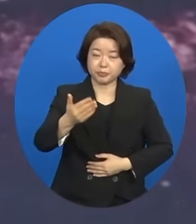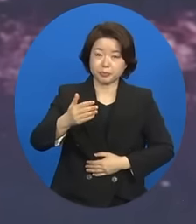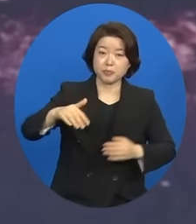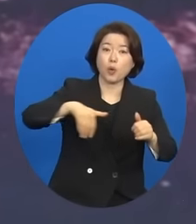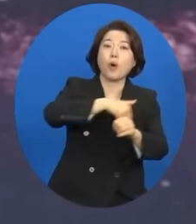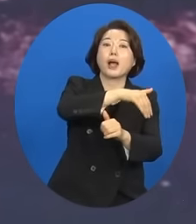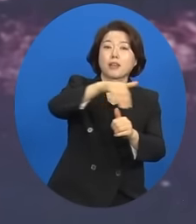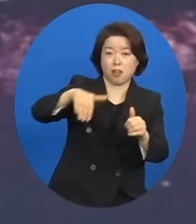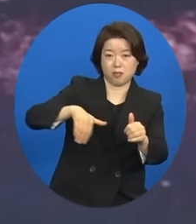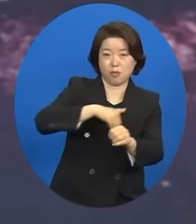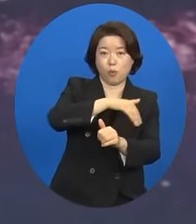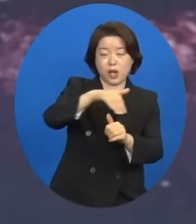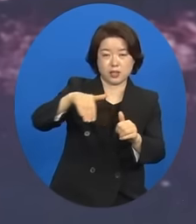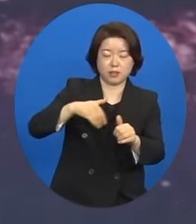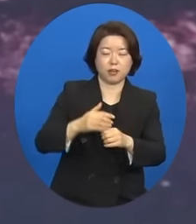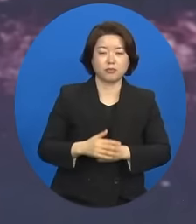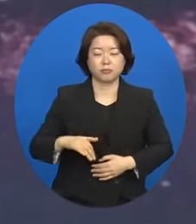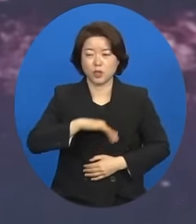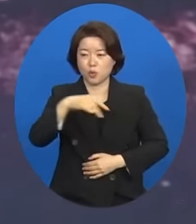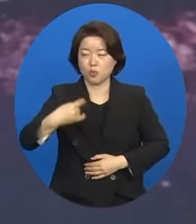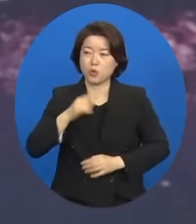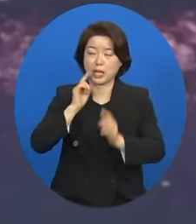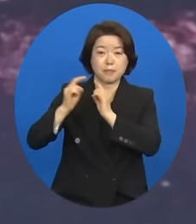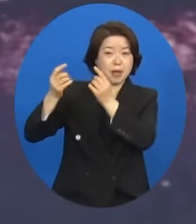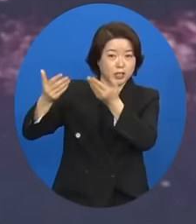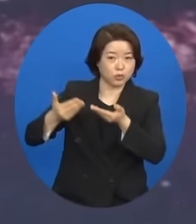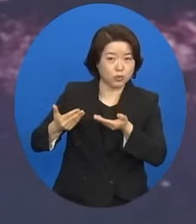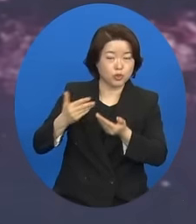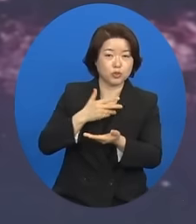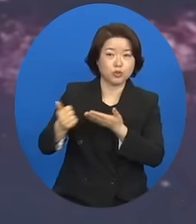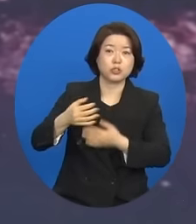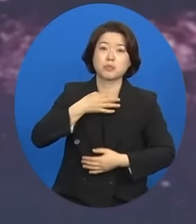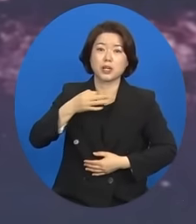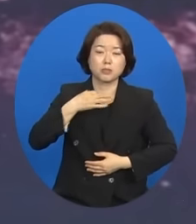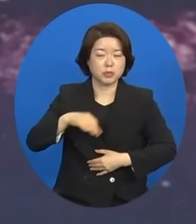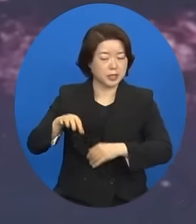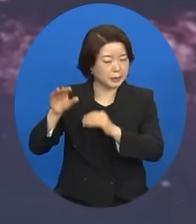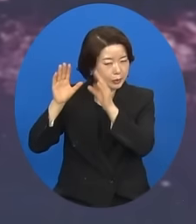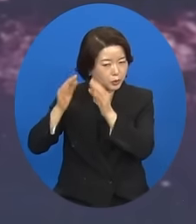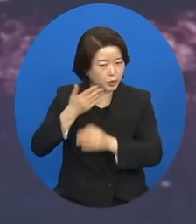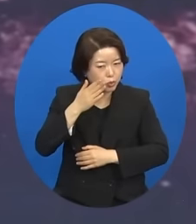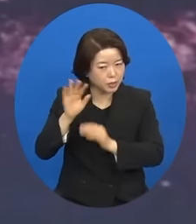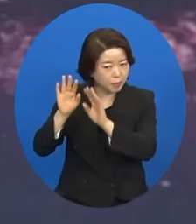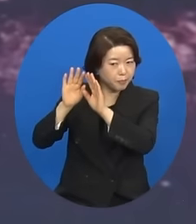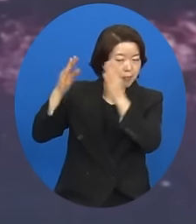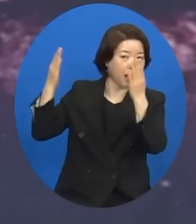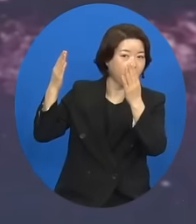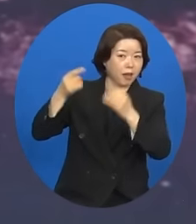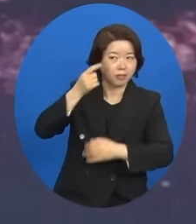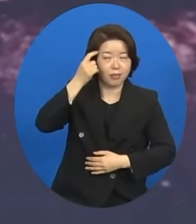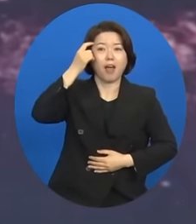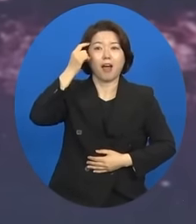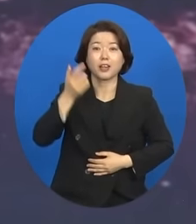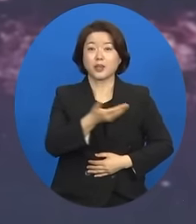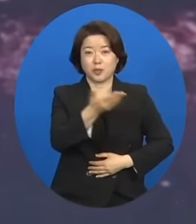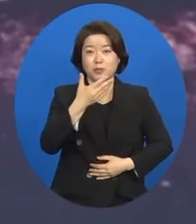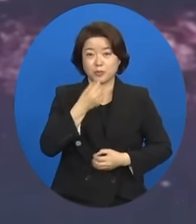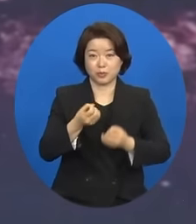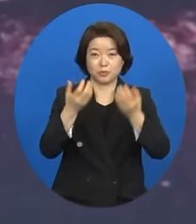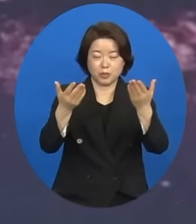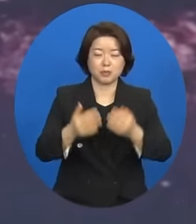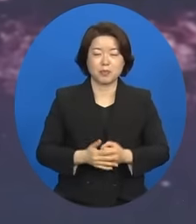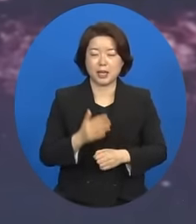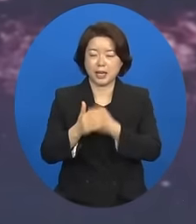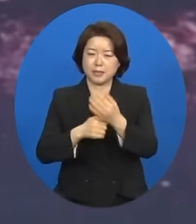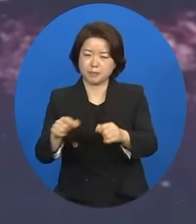통해서 우리에게 말씀하시는 주님의 음성을들을 수 있는 귀가 열리시는 축복합니다 하나님께서 특정한